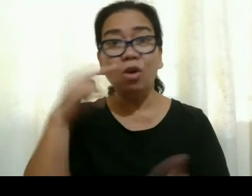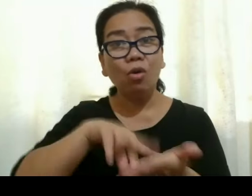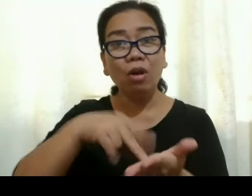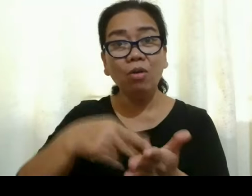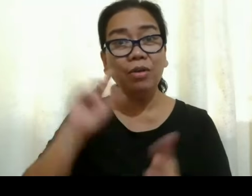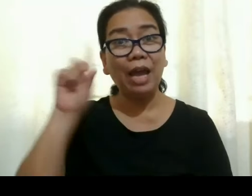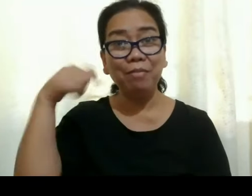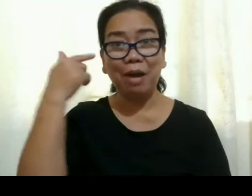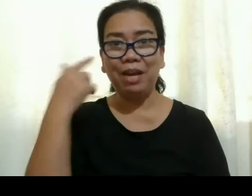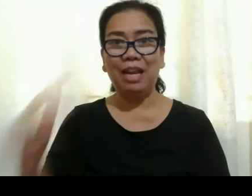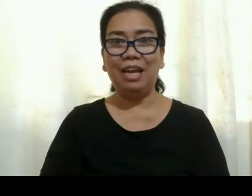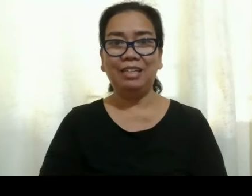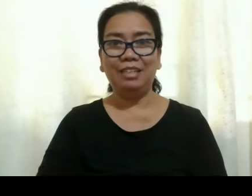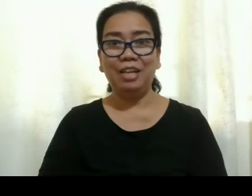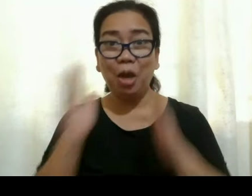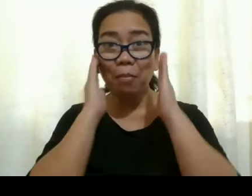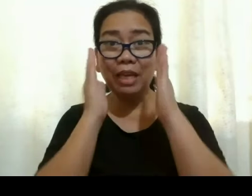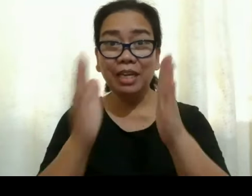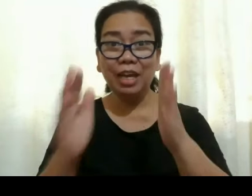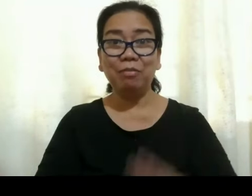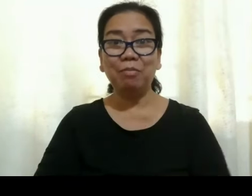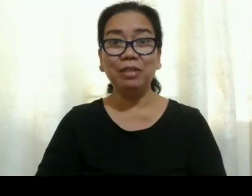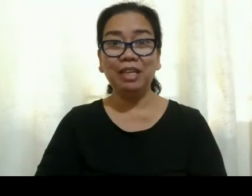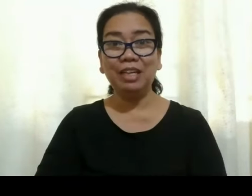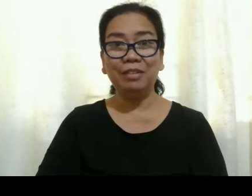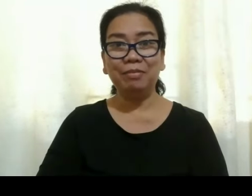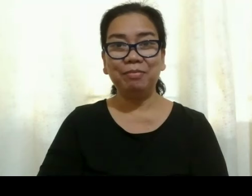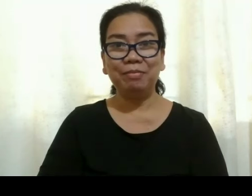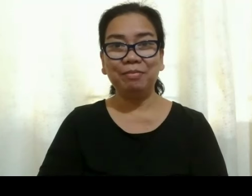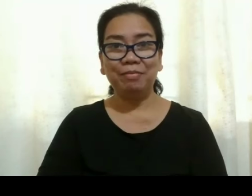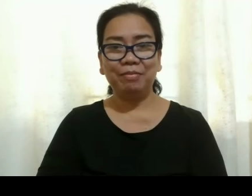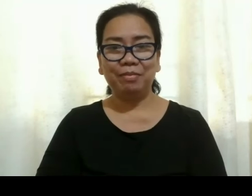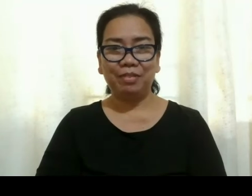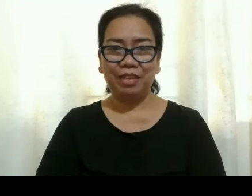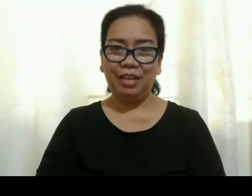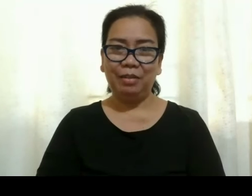pamahalaan o kahulugan ng pamahalaan. Makinig kayong mabuti.